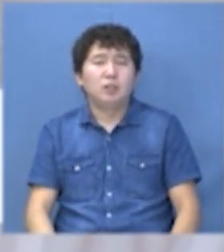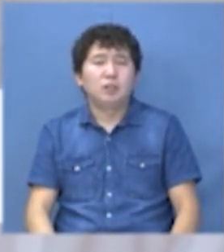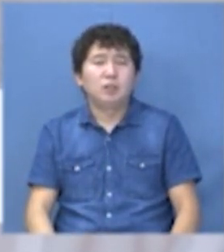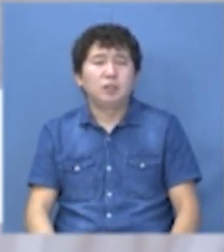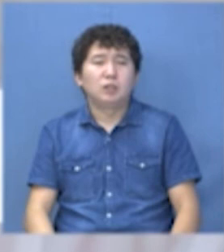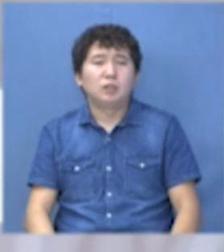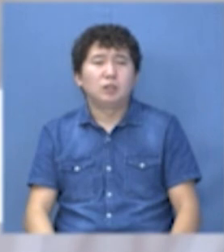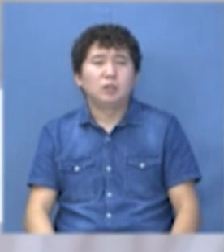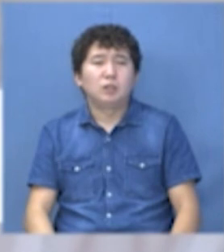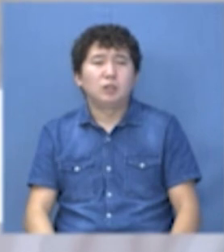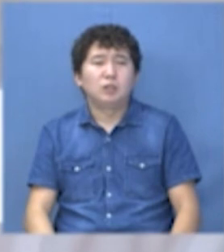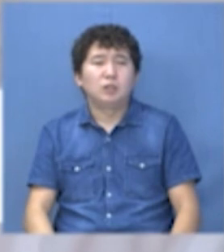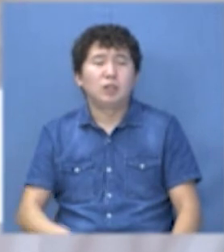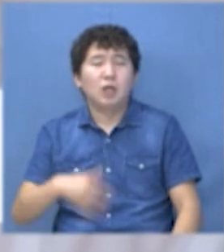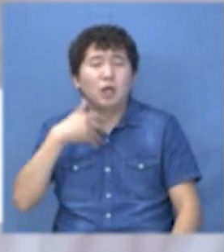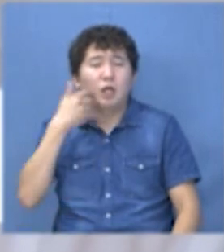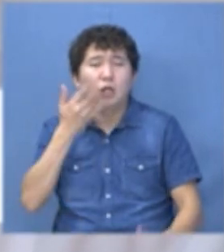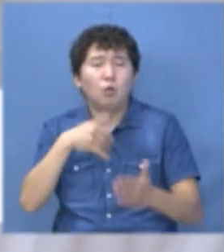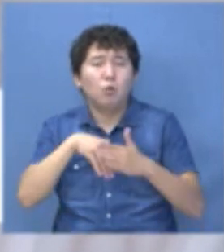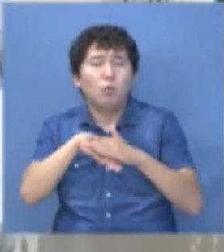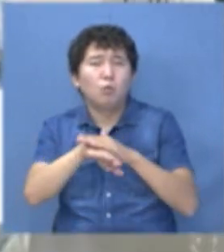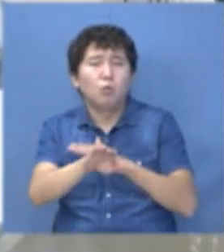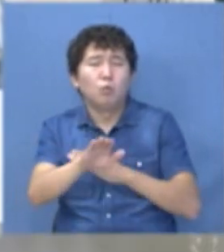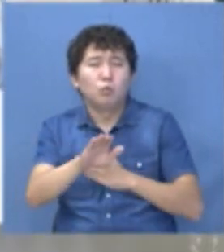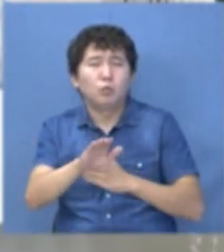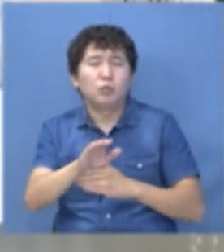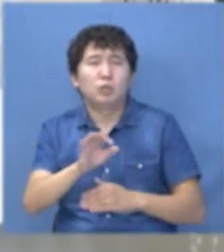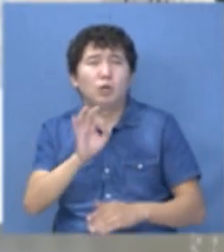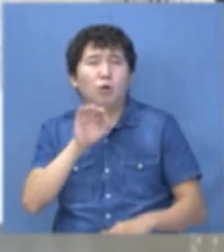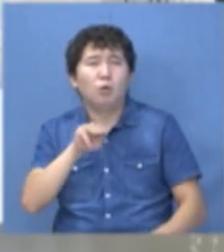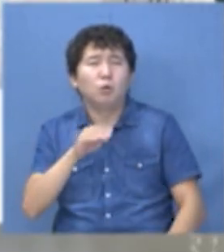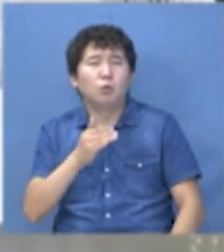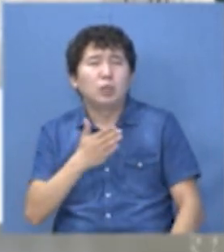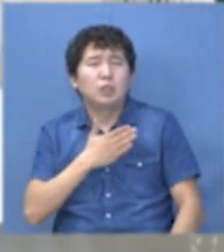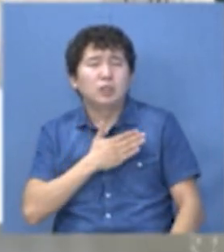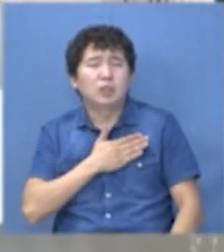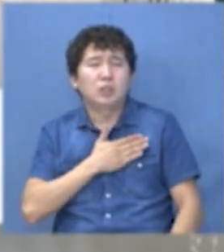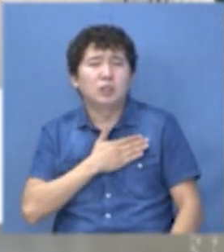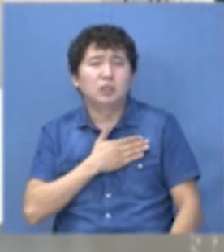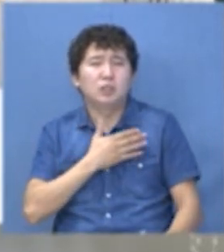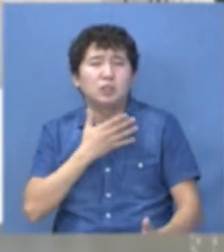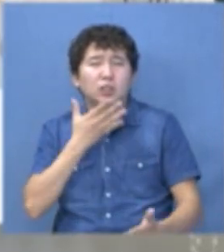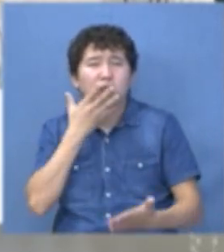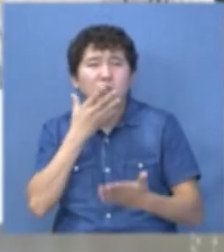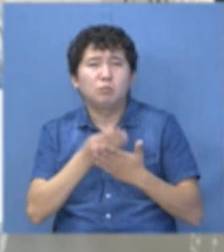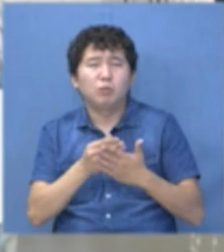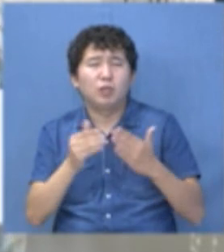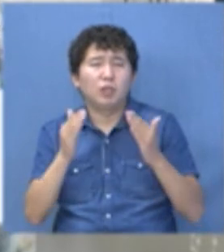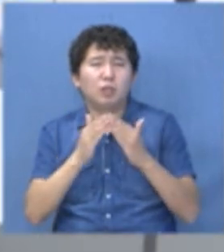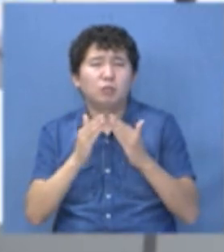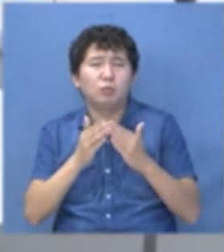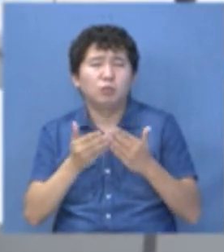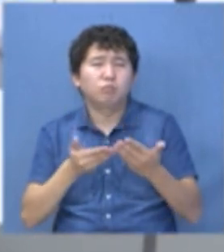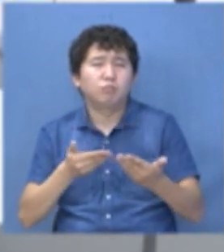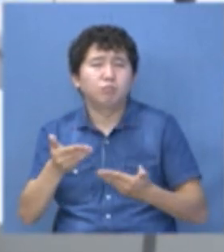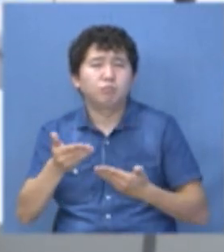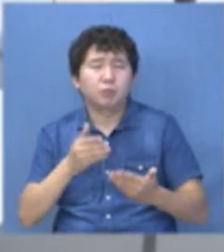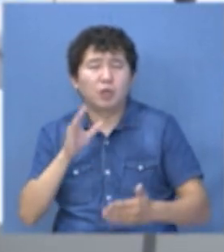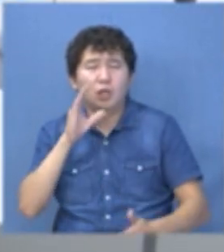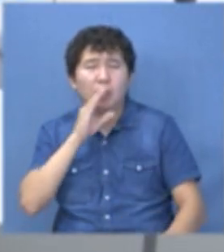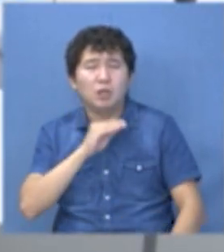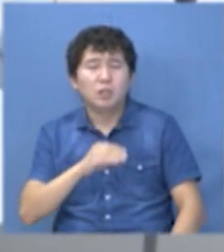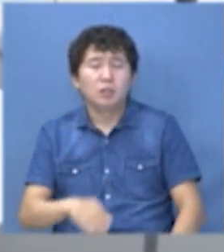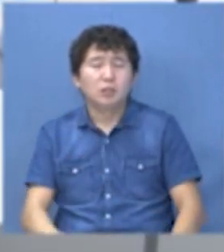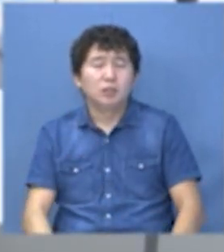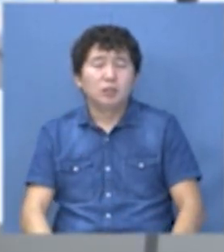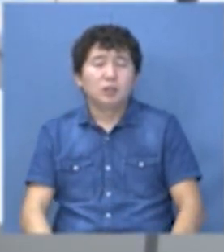от нас домой на своих ногах. Выписывать людей, которым ты буквально подарил жизнь. Именно это больше всего